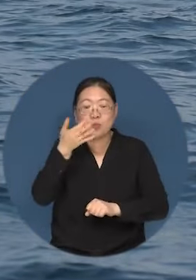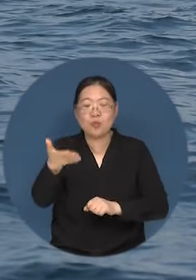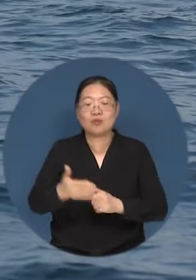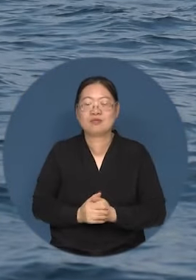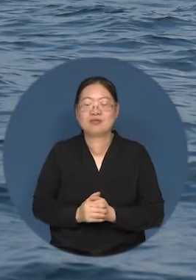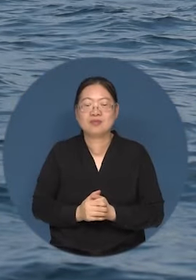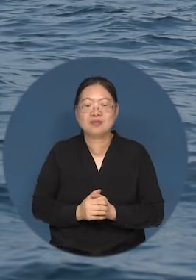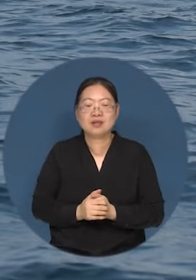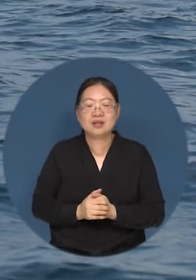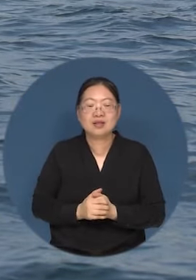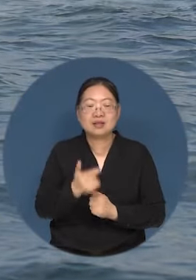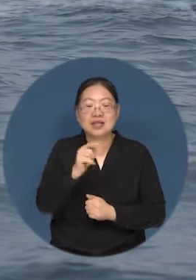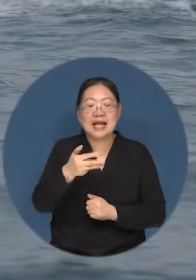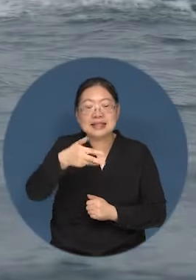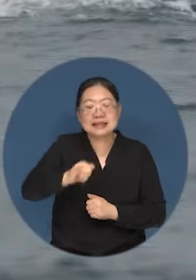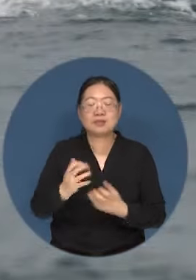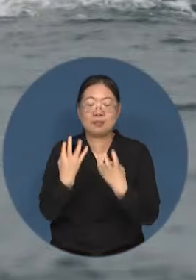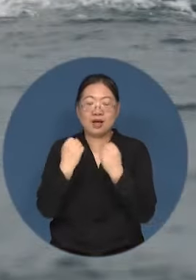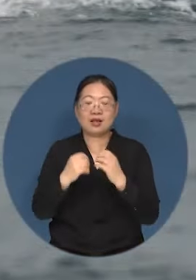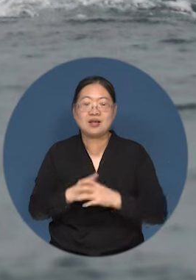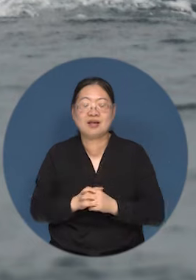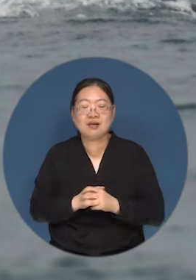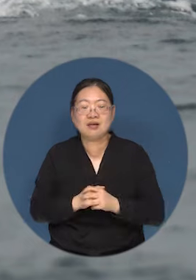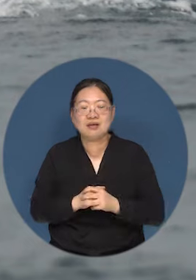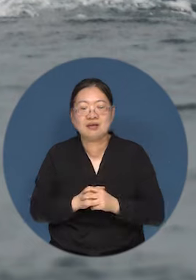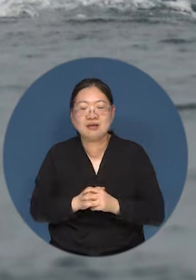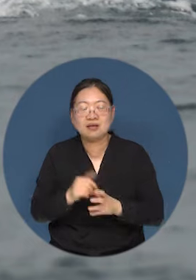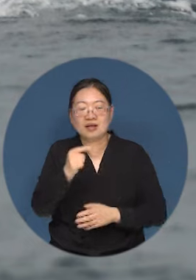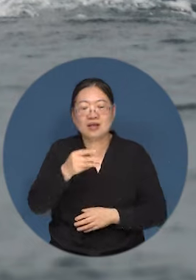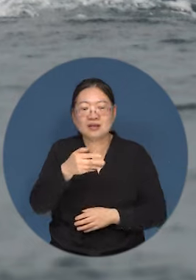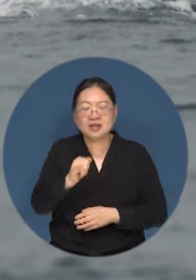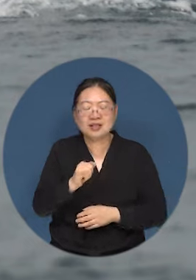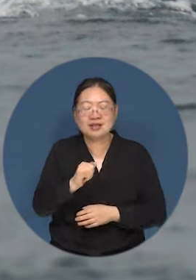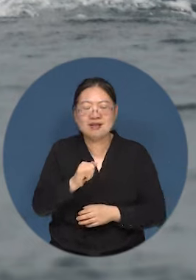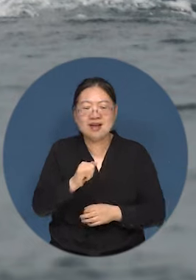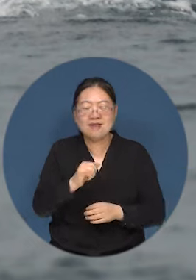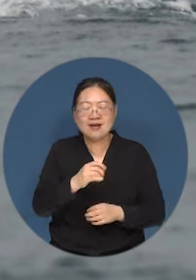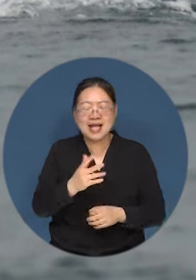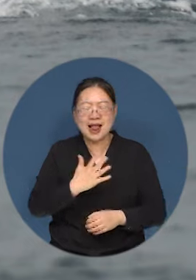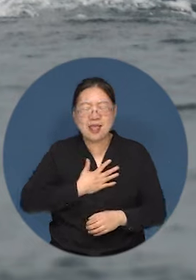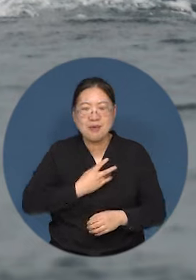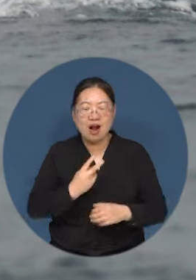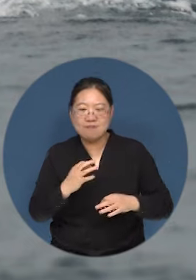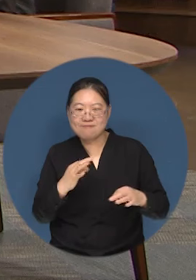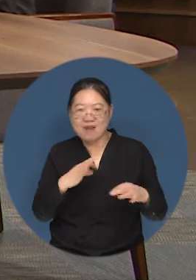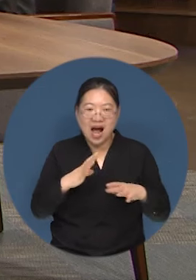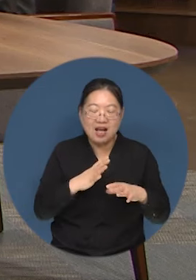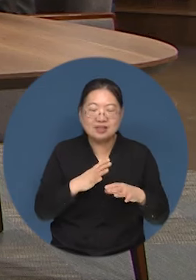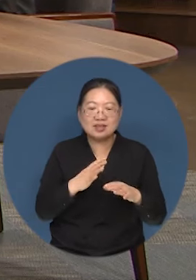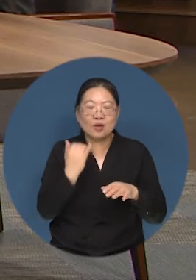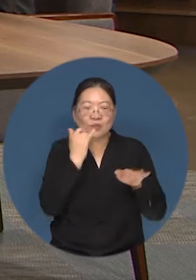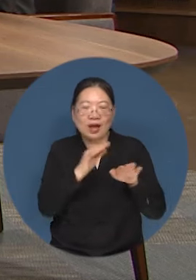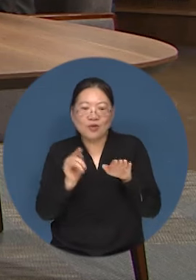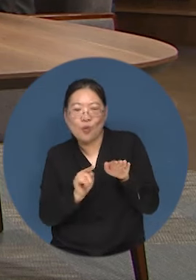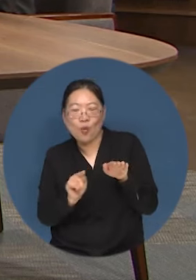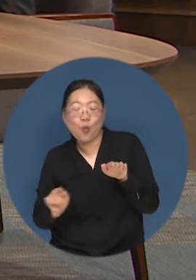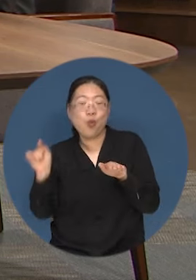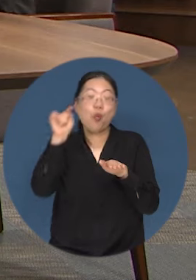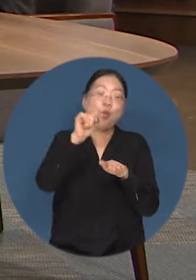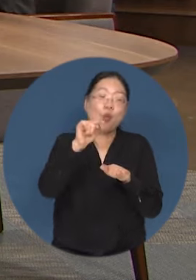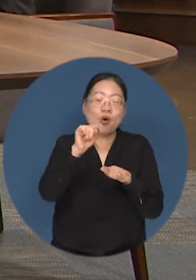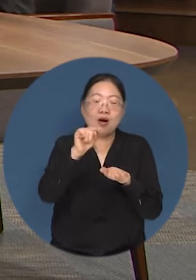또 날치도 많은데 날치를 일부러 이렇게 놀래킵니다. 그 날치가 물 밖으로 딱 튀어오르면